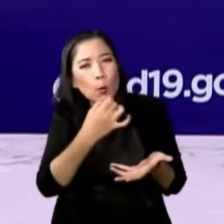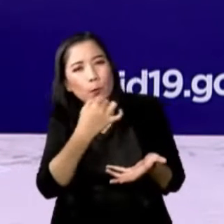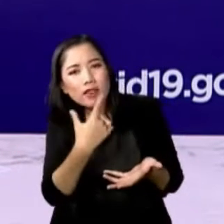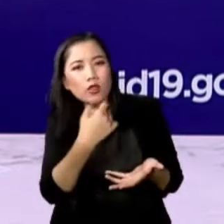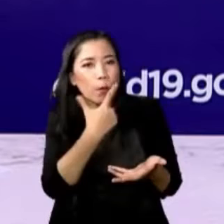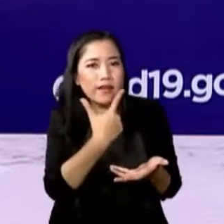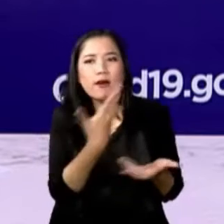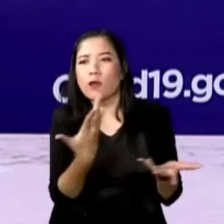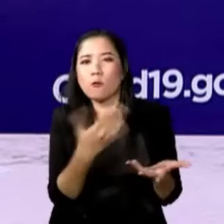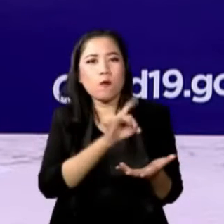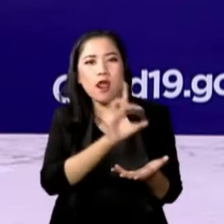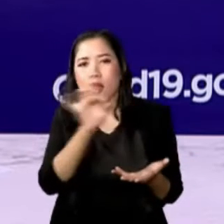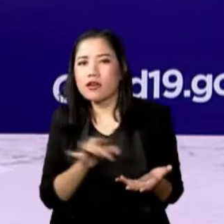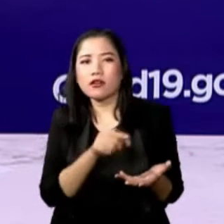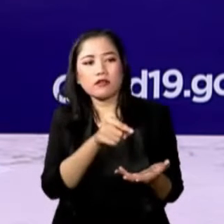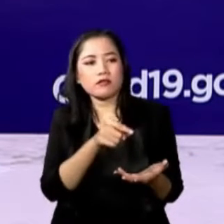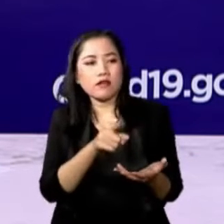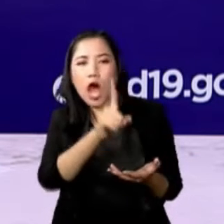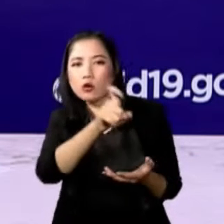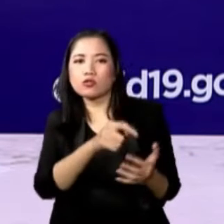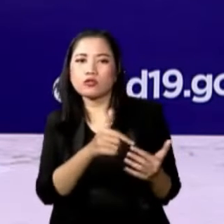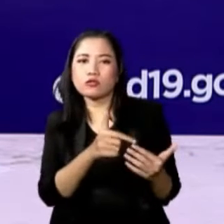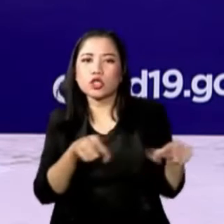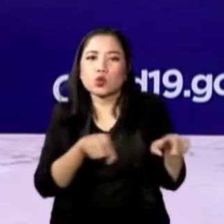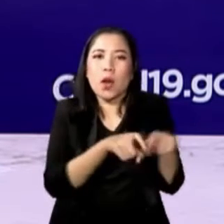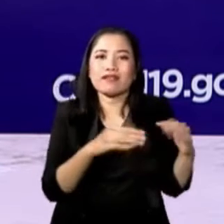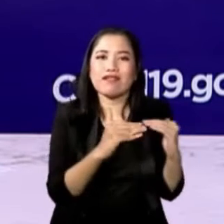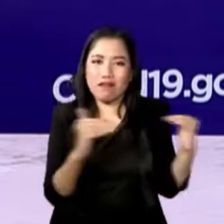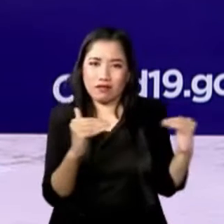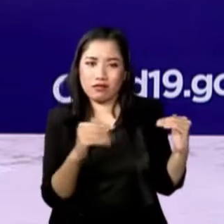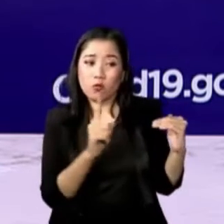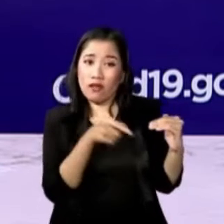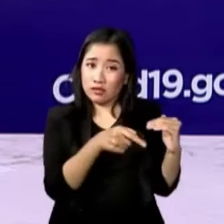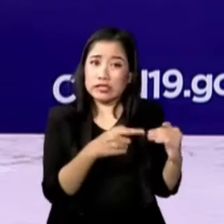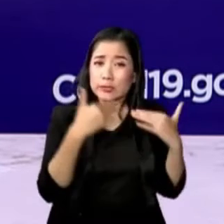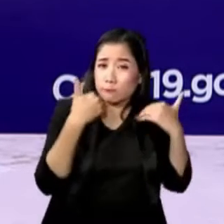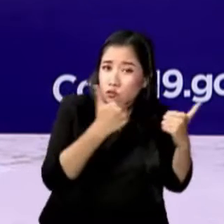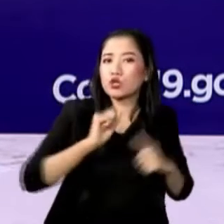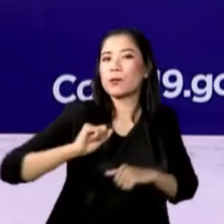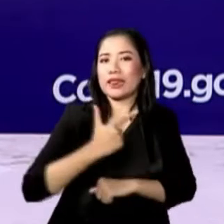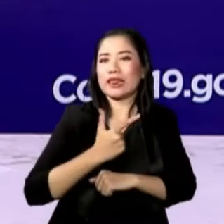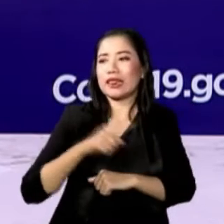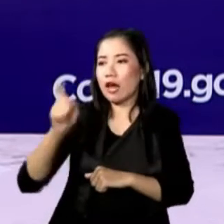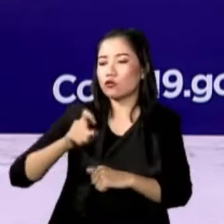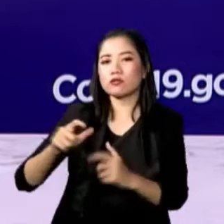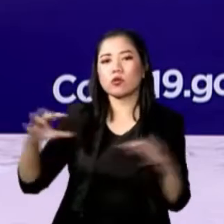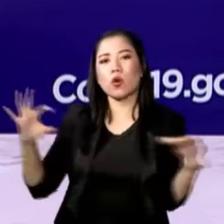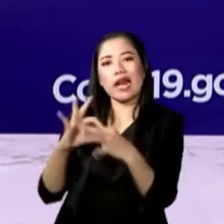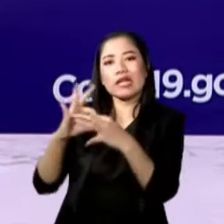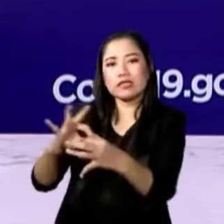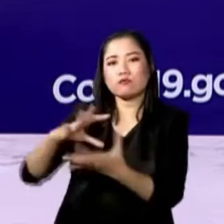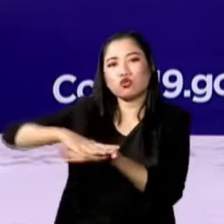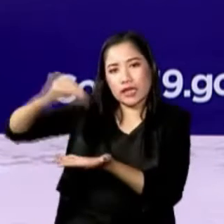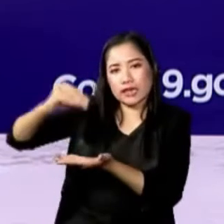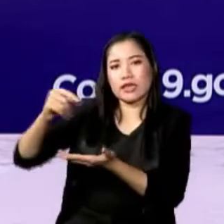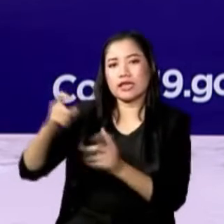sesuai dengan standar sehingga mereka dapat lekas sembuh. Koordinasikan juga dengan Satgas Penanganan COVID-19 di pusat